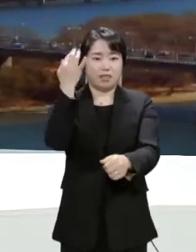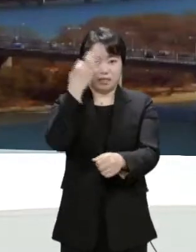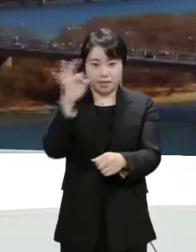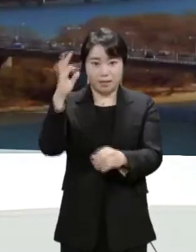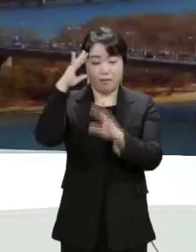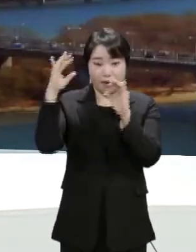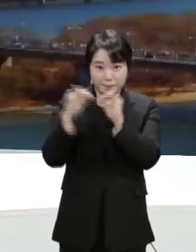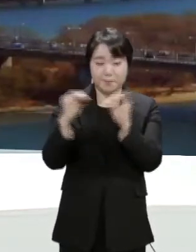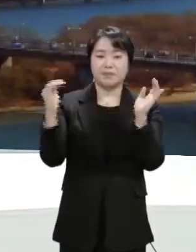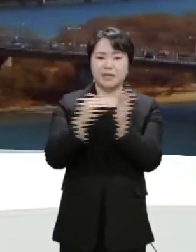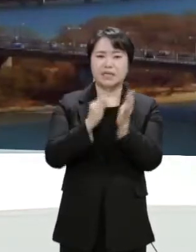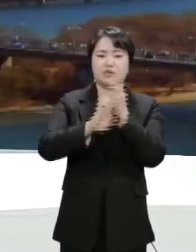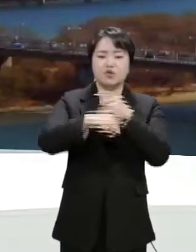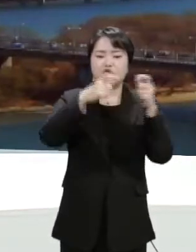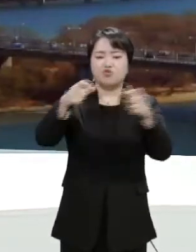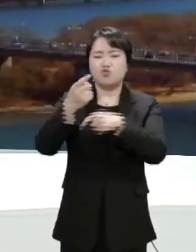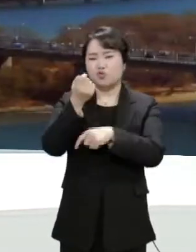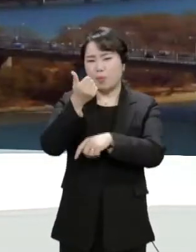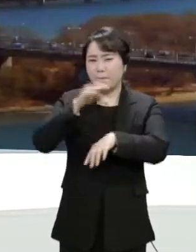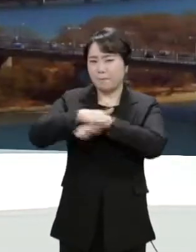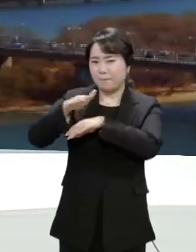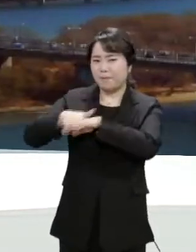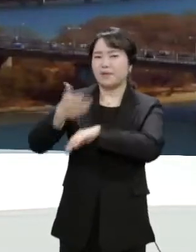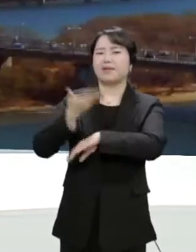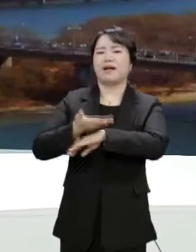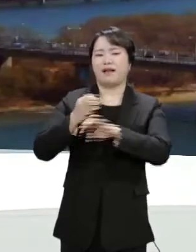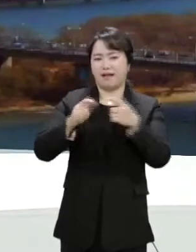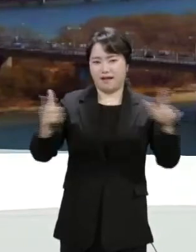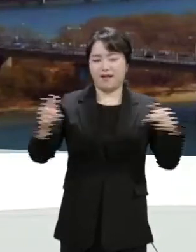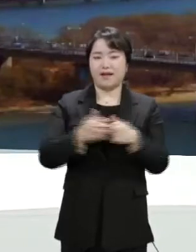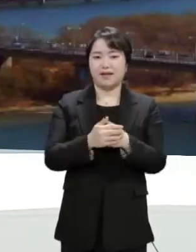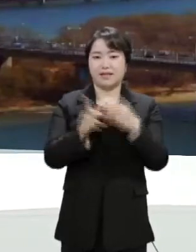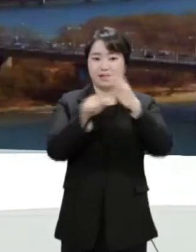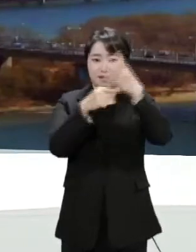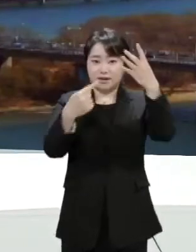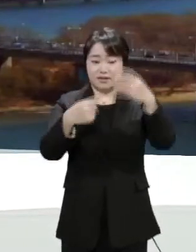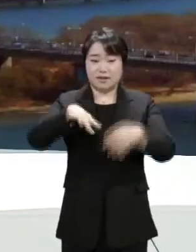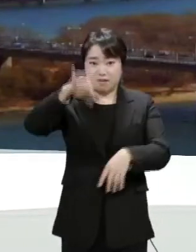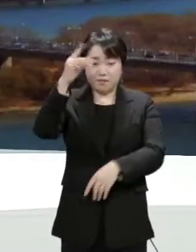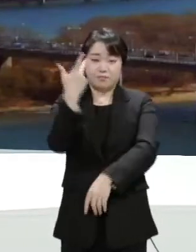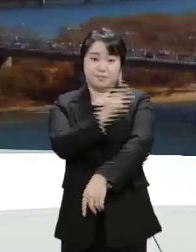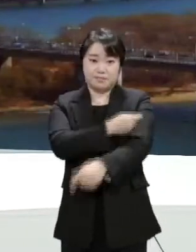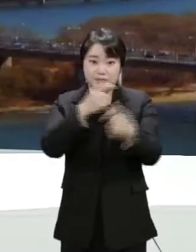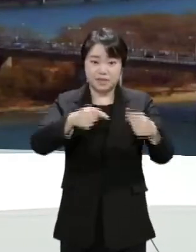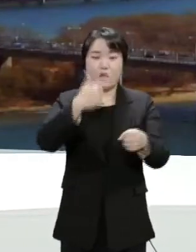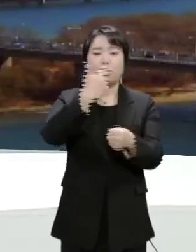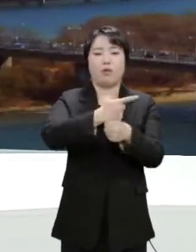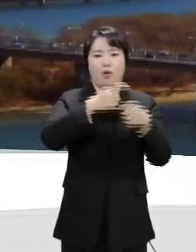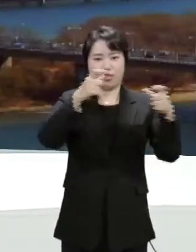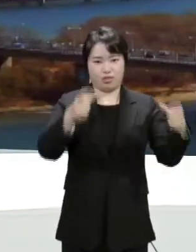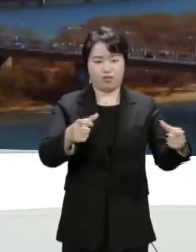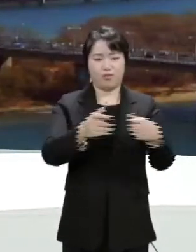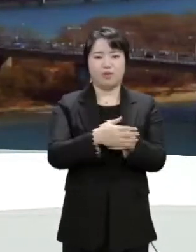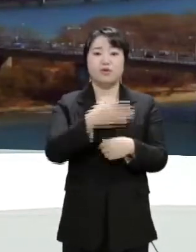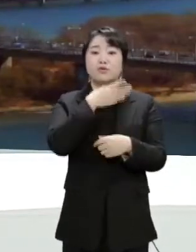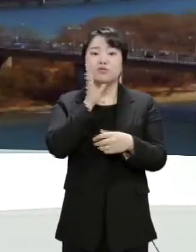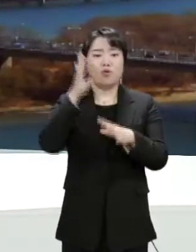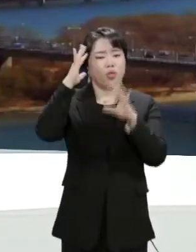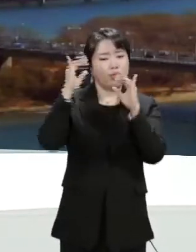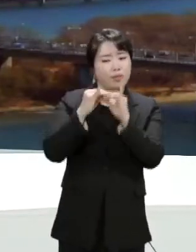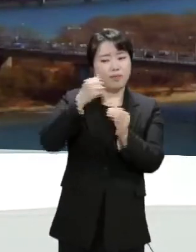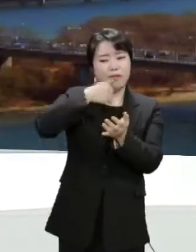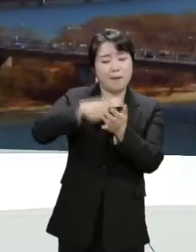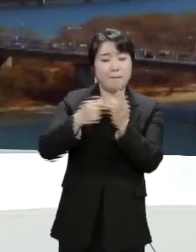받고 있는데요. 구마다 방식이 다르다고 합니다. 다음 달 1일 첫 접종을 시작하는 지역이 노원구인데 노인 동의는